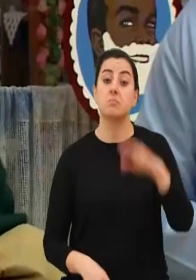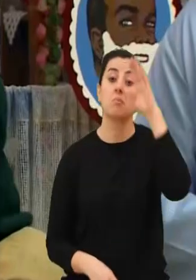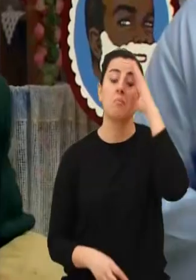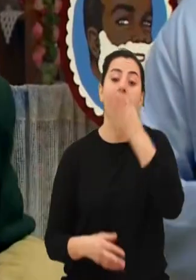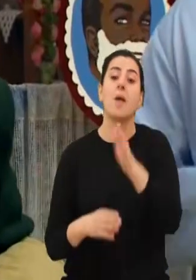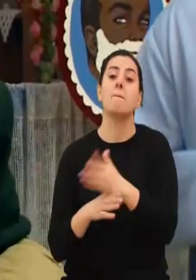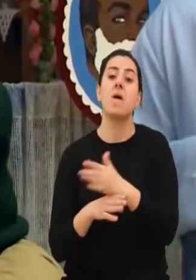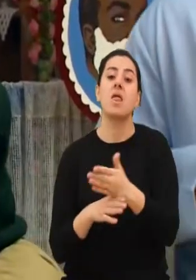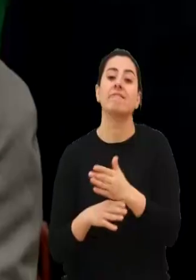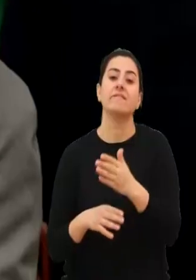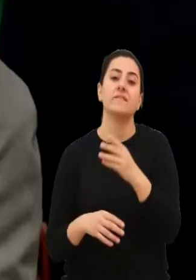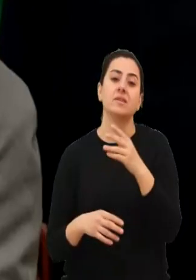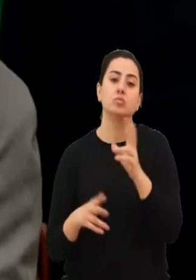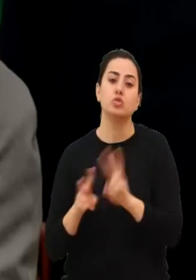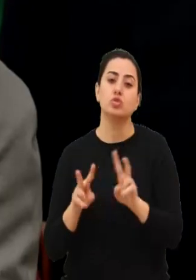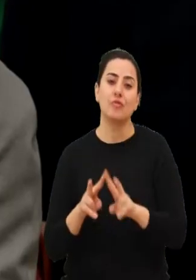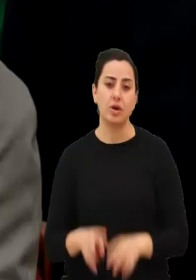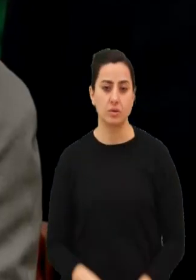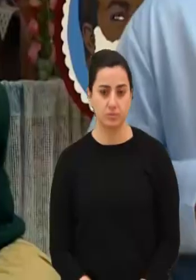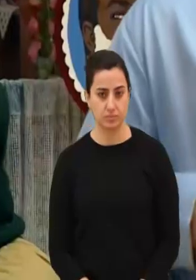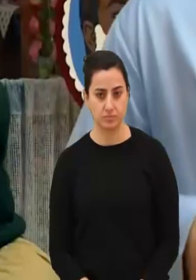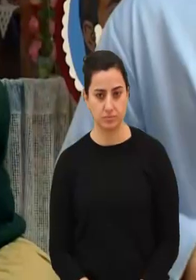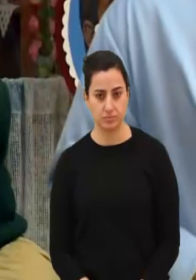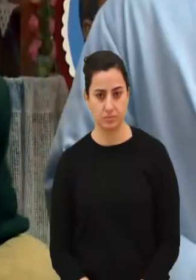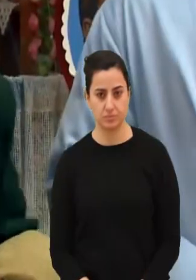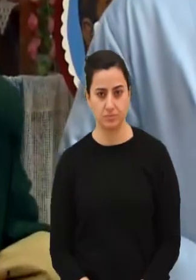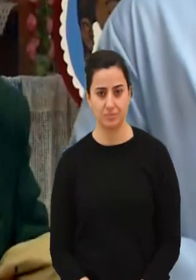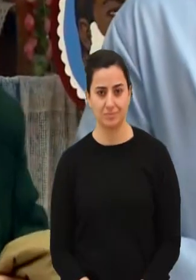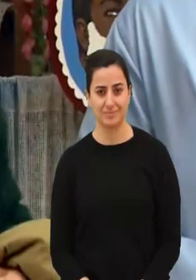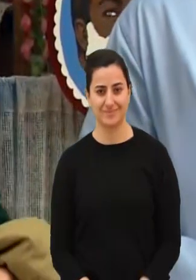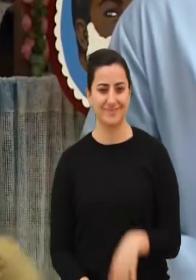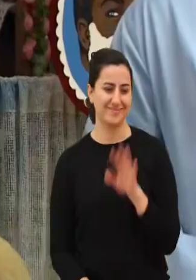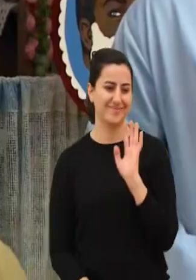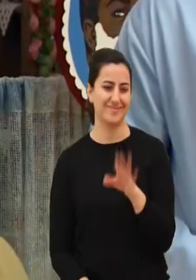Merhaba Manav Mustafa. Mustafa kendini kitaba kaptırmış, duymuyor.